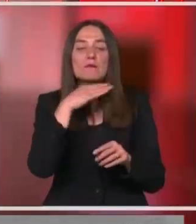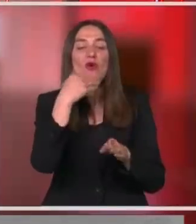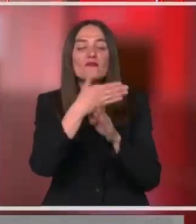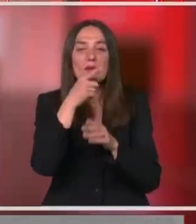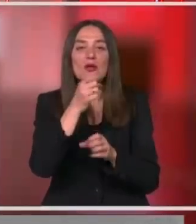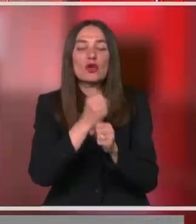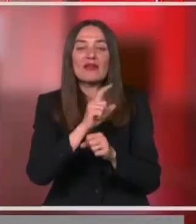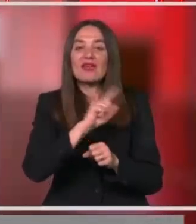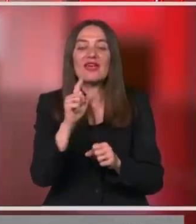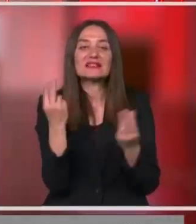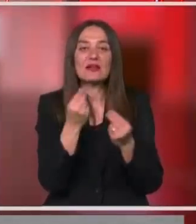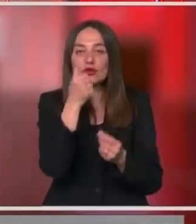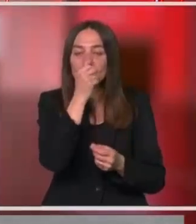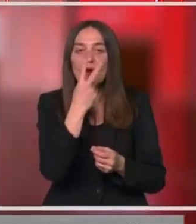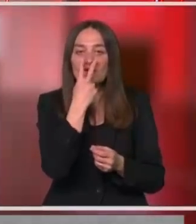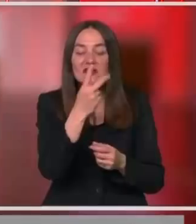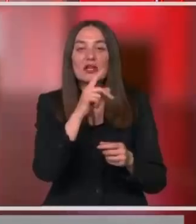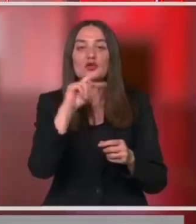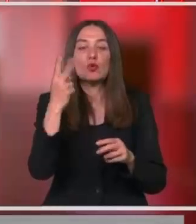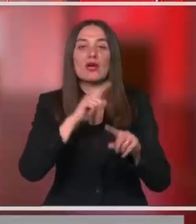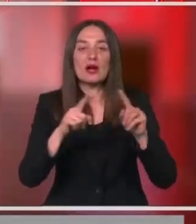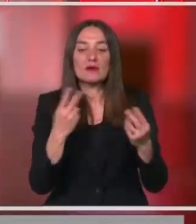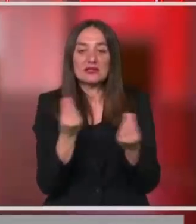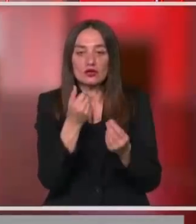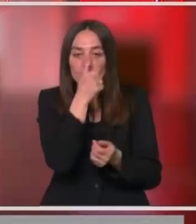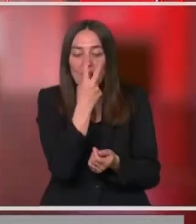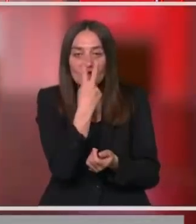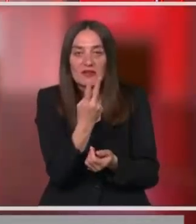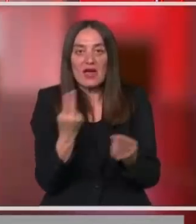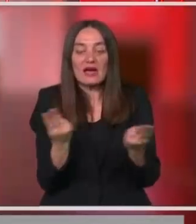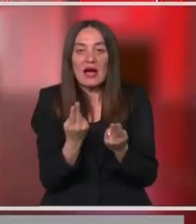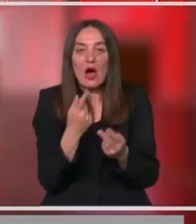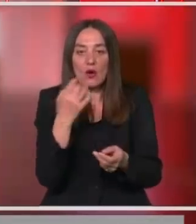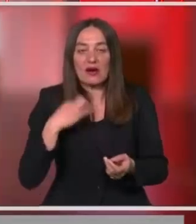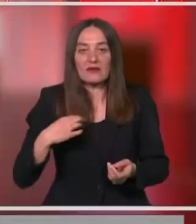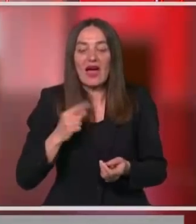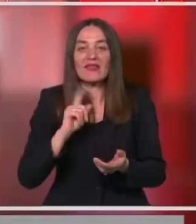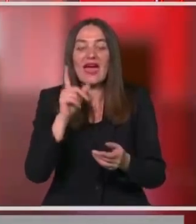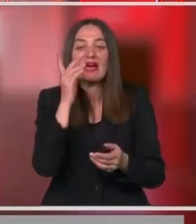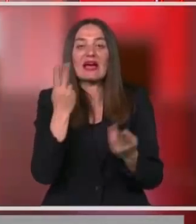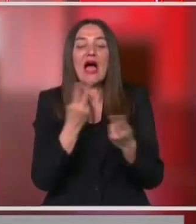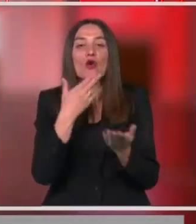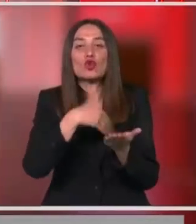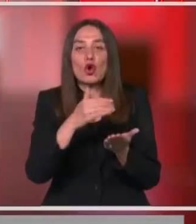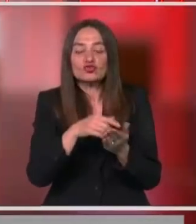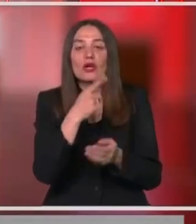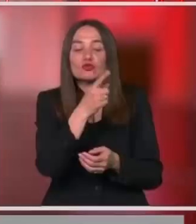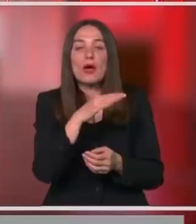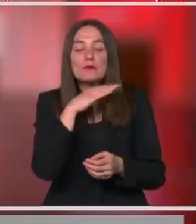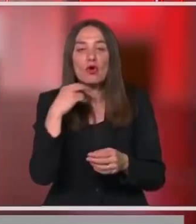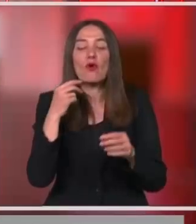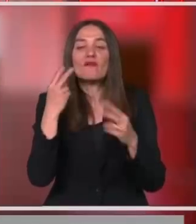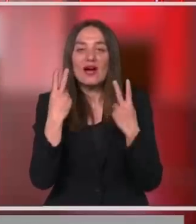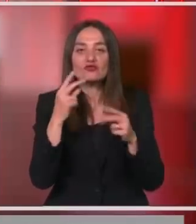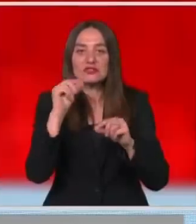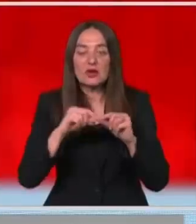što vide drugi razlog, osim što su oportuni, zato što vide ljude kao resursa, ne kao trošak. Znači, to je jako važno da se sačuva. I u tom